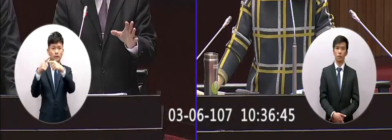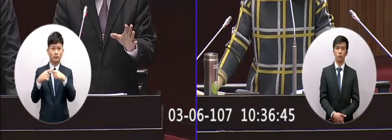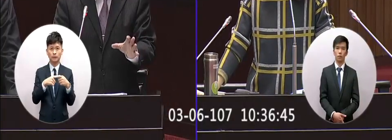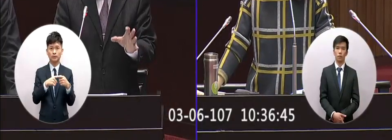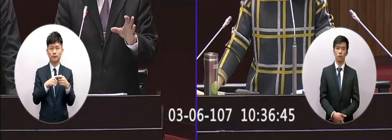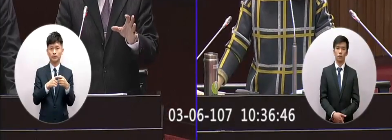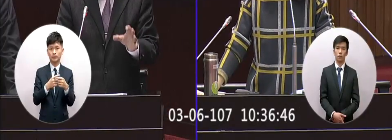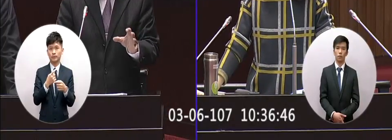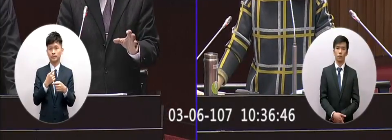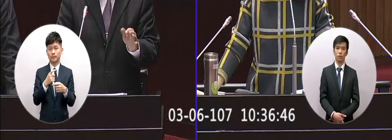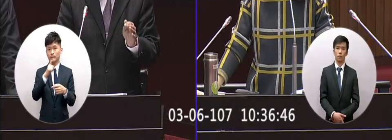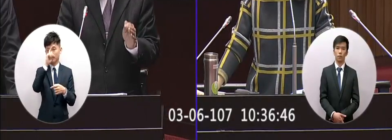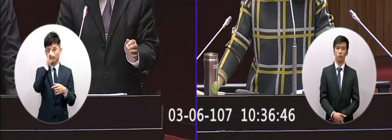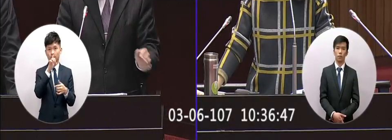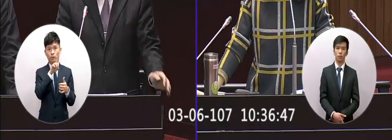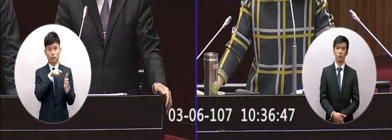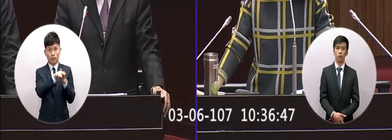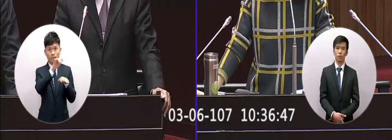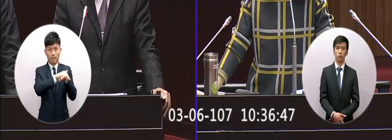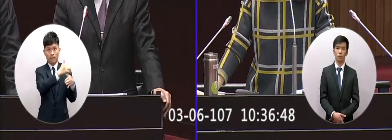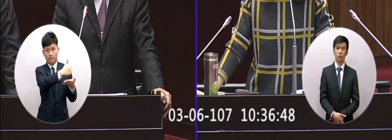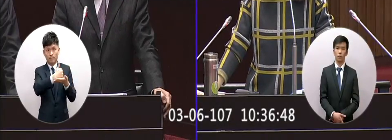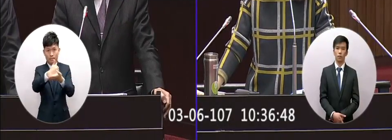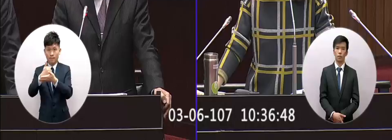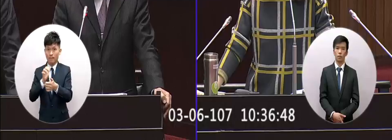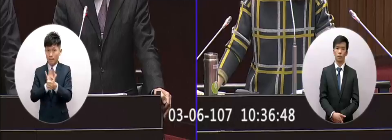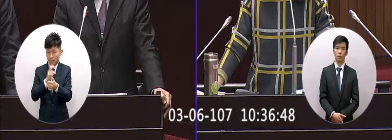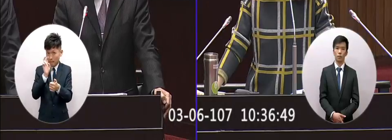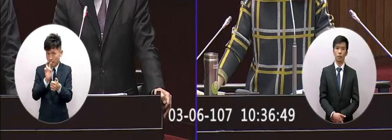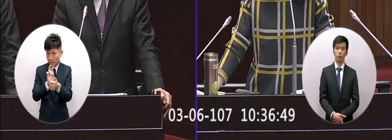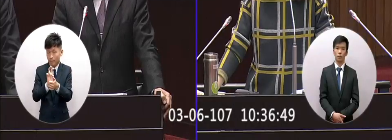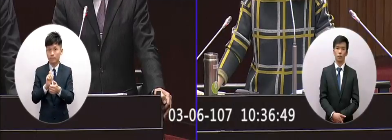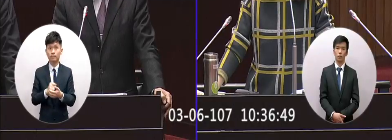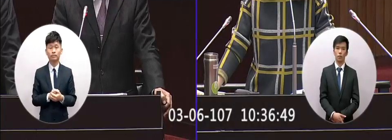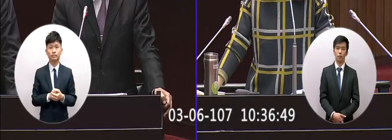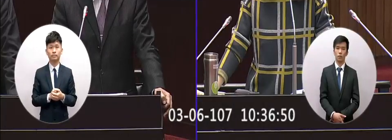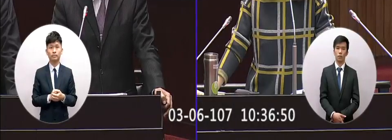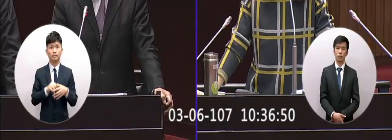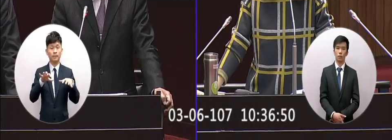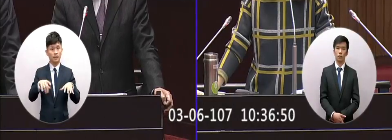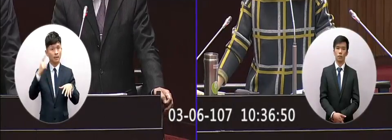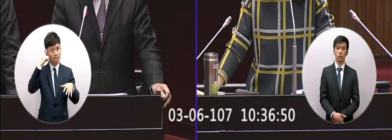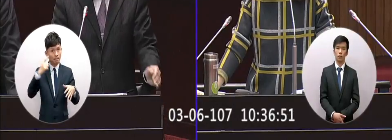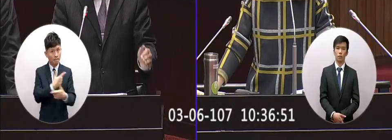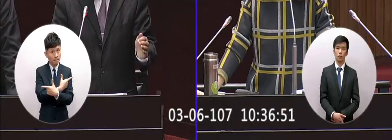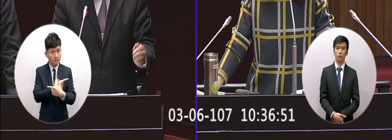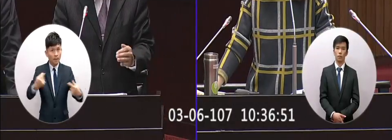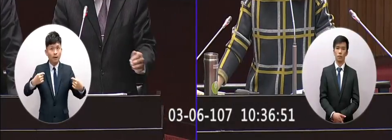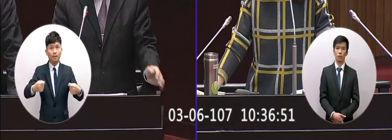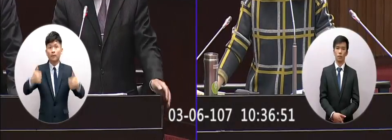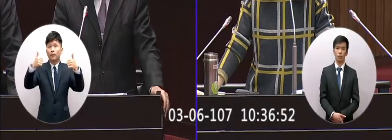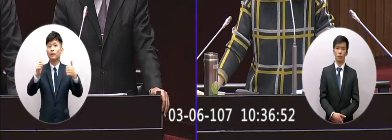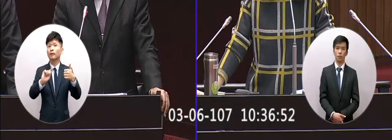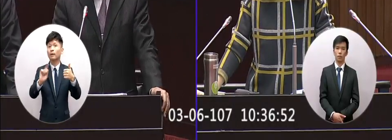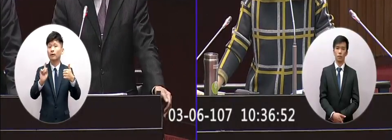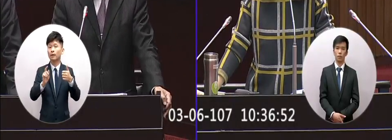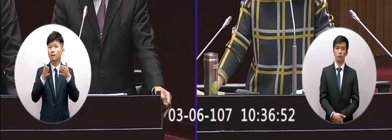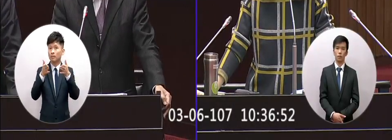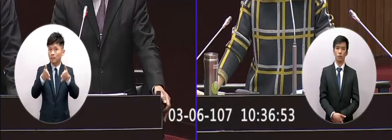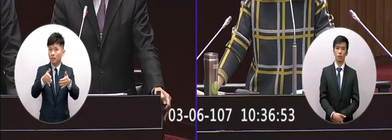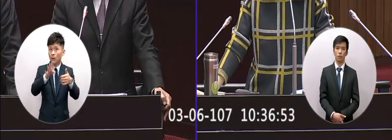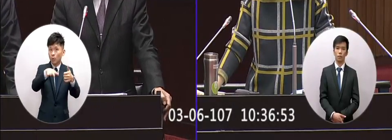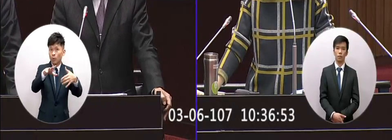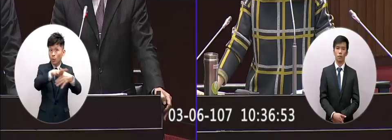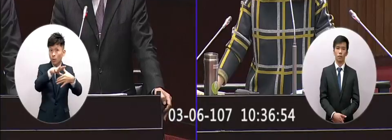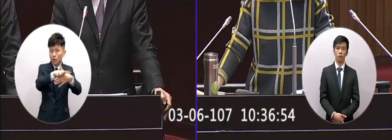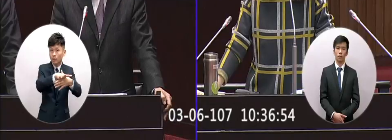透过专业的来看，那目前在当时所形成的这样的一个共识，是认为属于这部分的论文